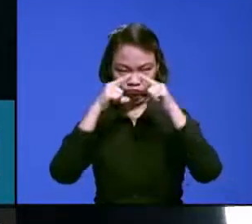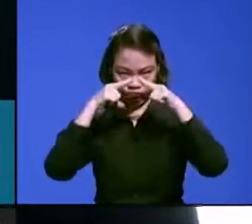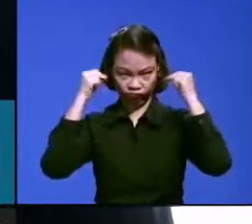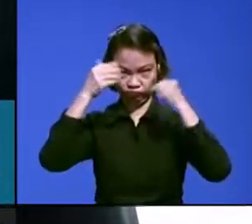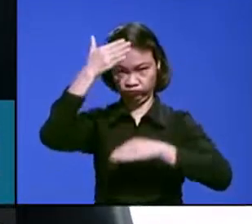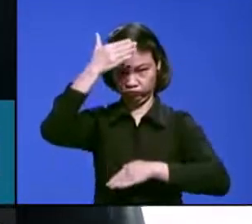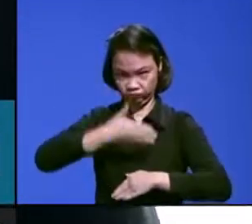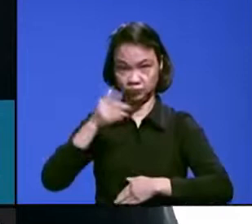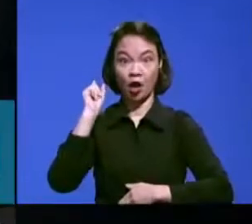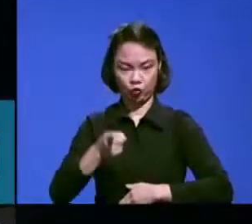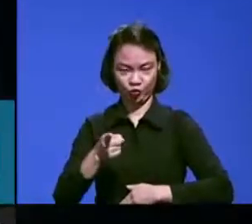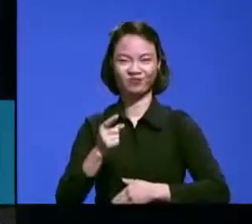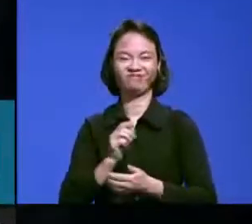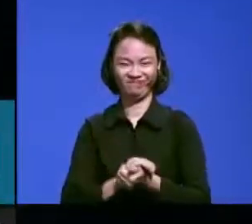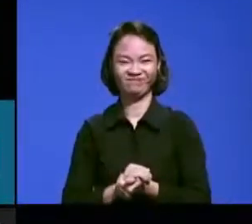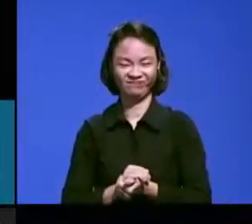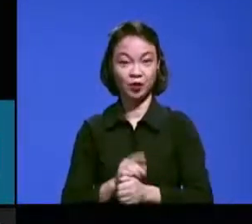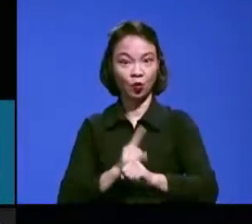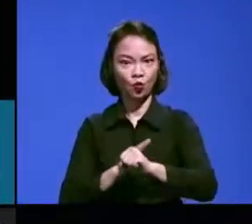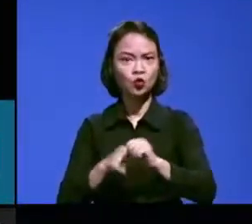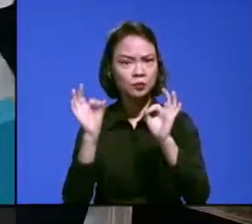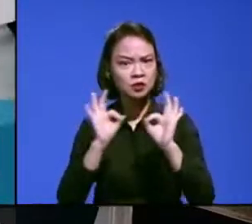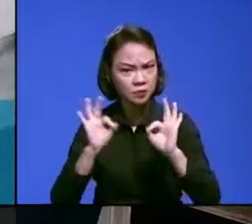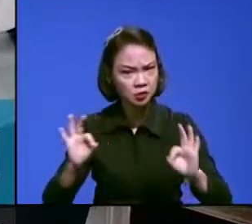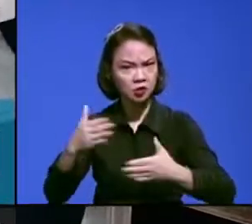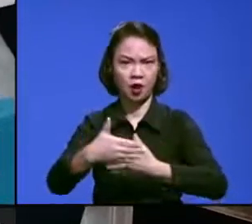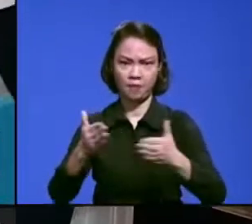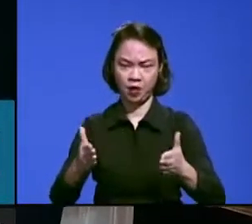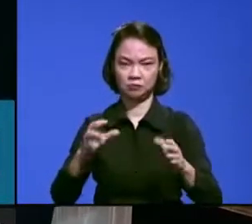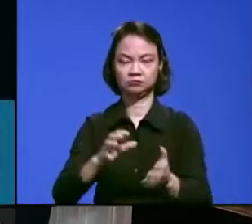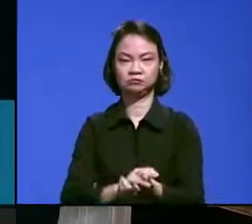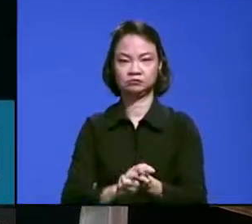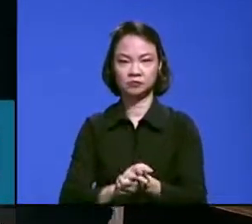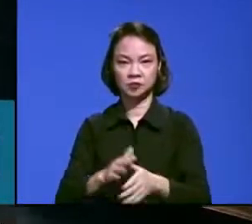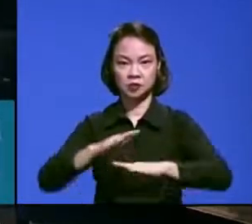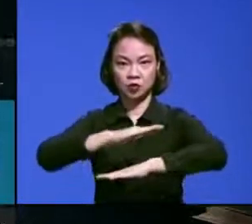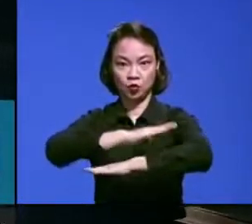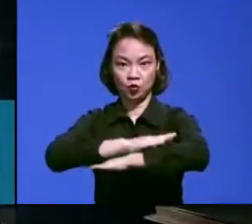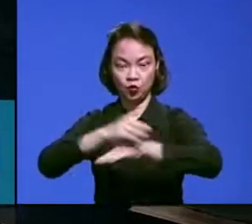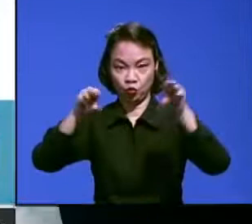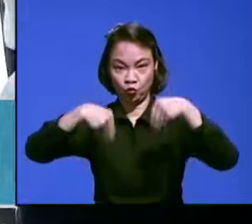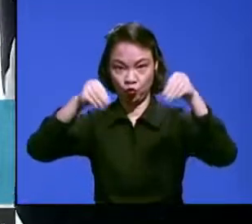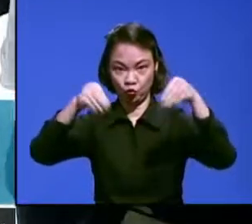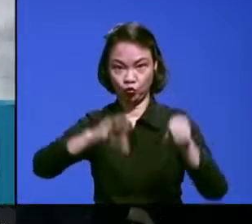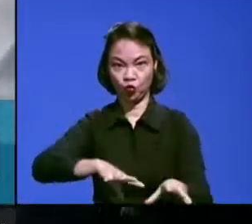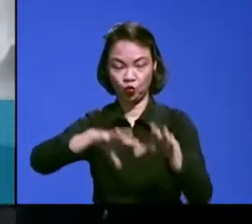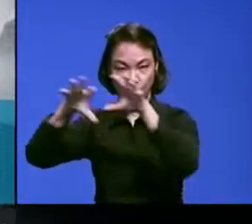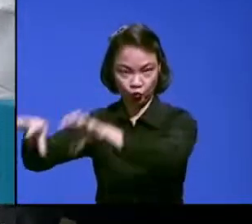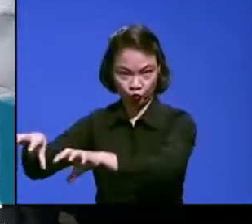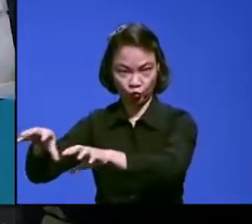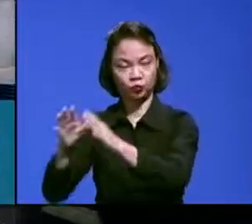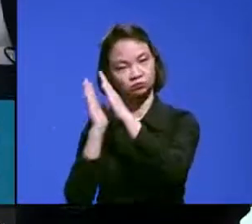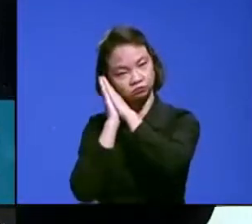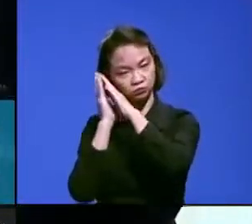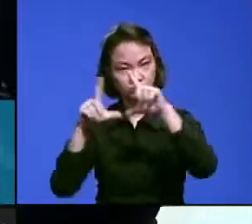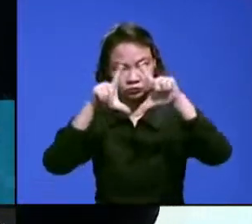face shield. Nah, saat membersihkan kamar, kita pisahkan dulu spray dan sarung bantal yang telah digunakan.